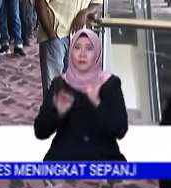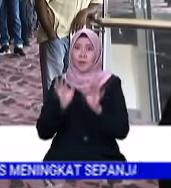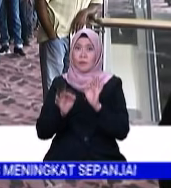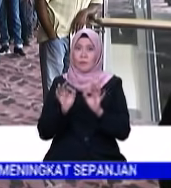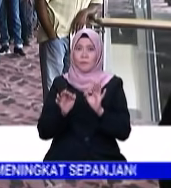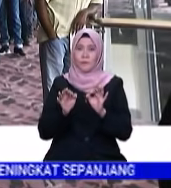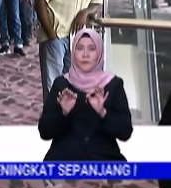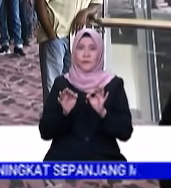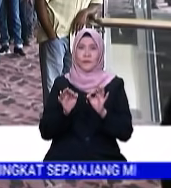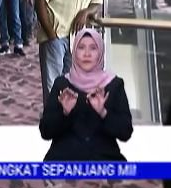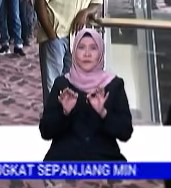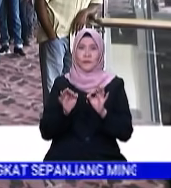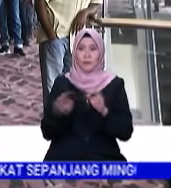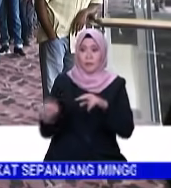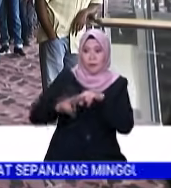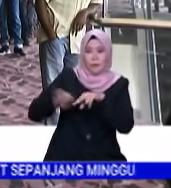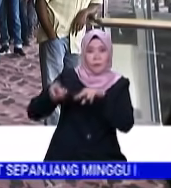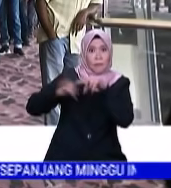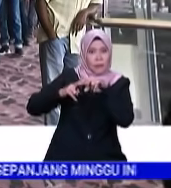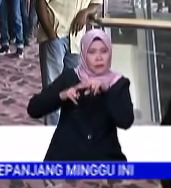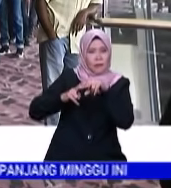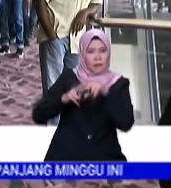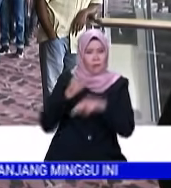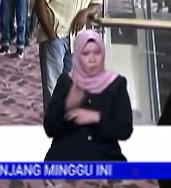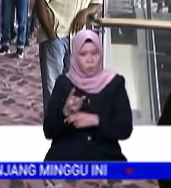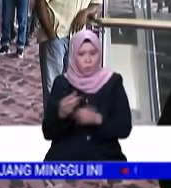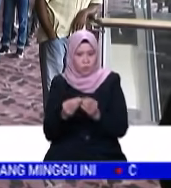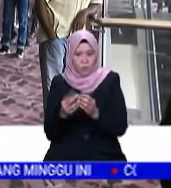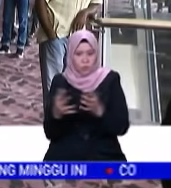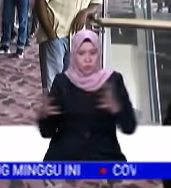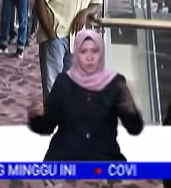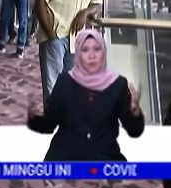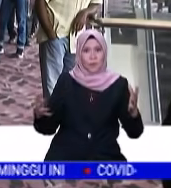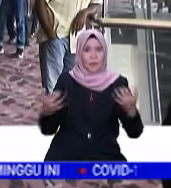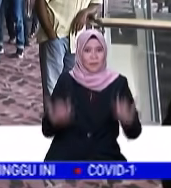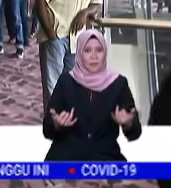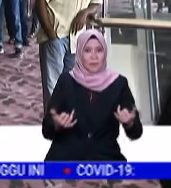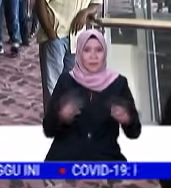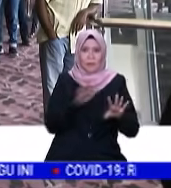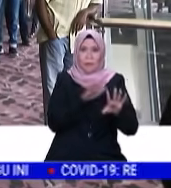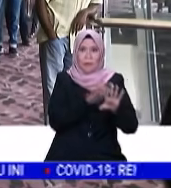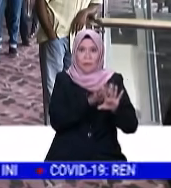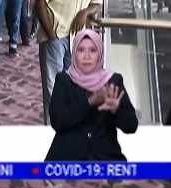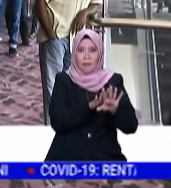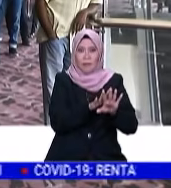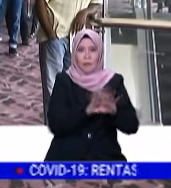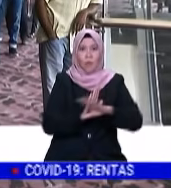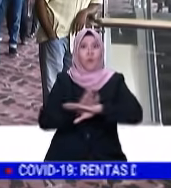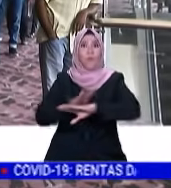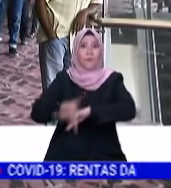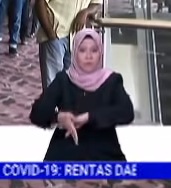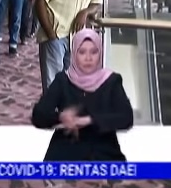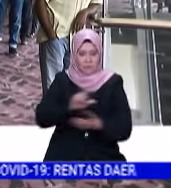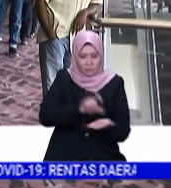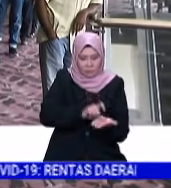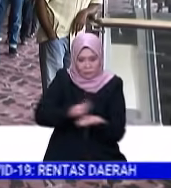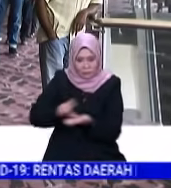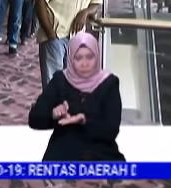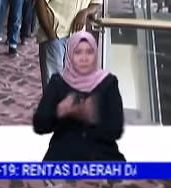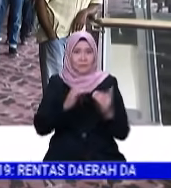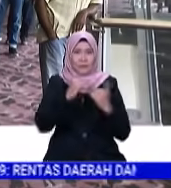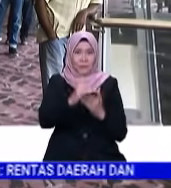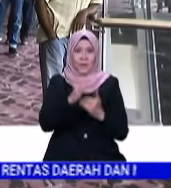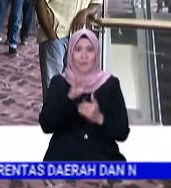akan bertambah ataupun kita nampak memang hari ini terlampau banyak, melebihi vaksin yang kita dapat allocate,